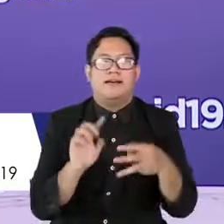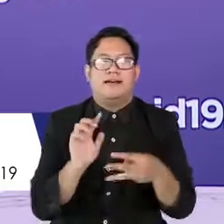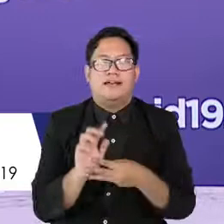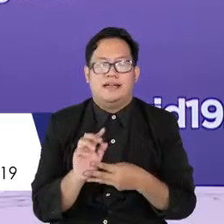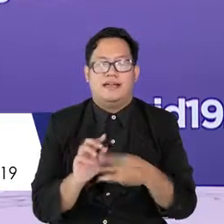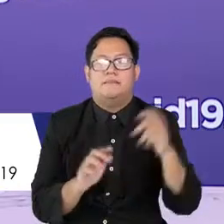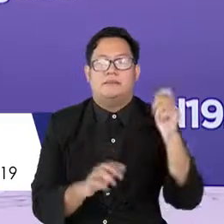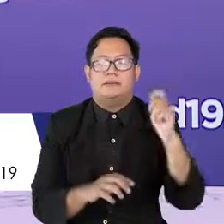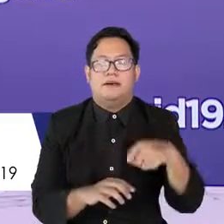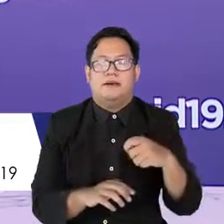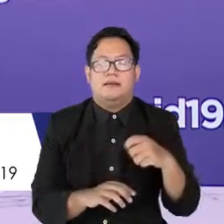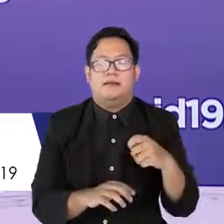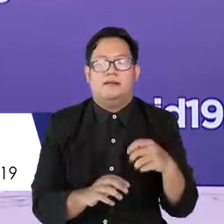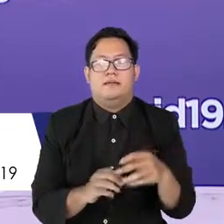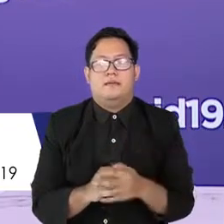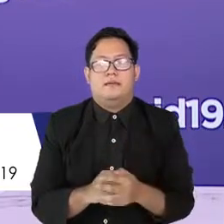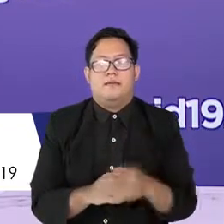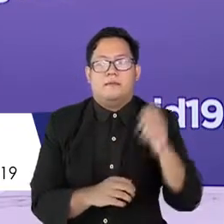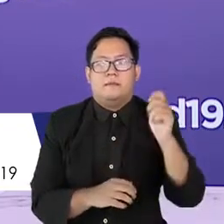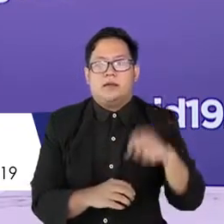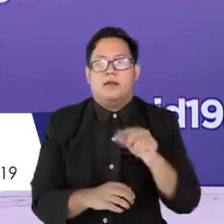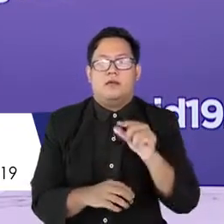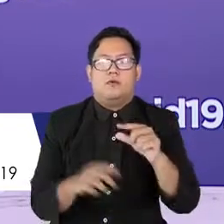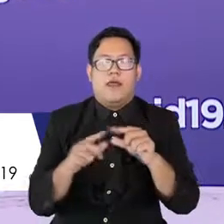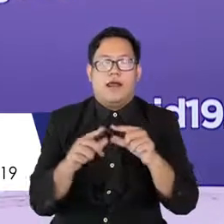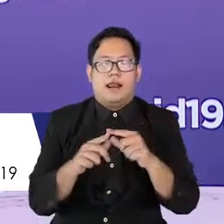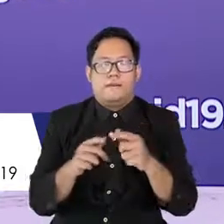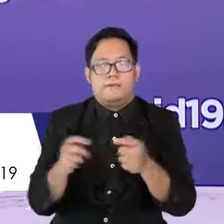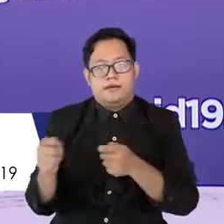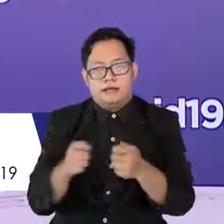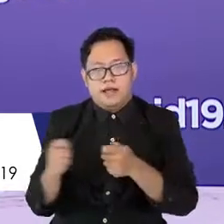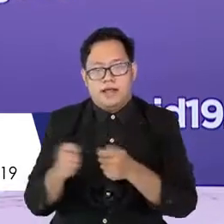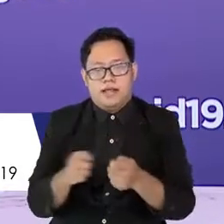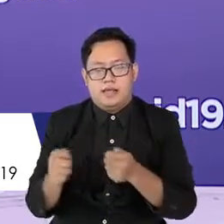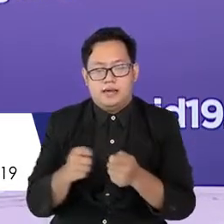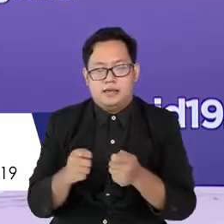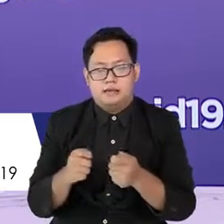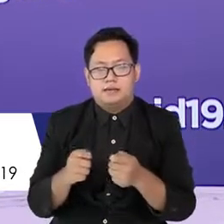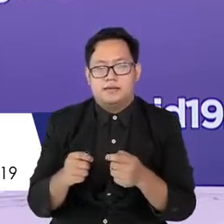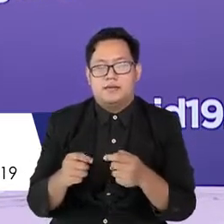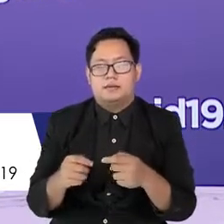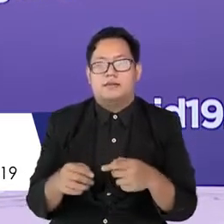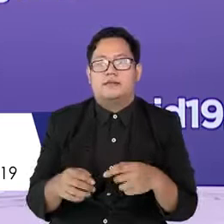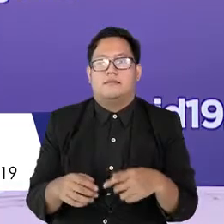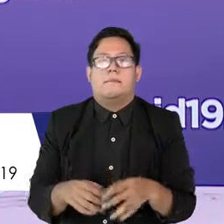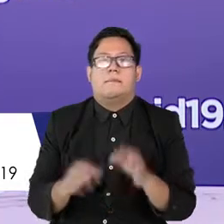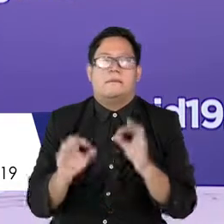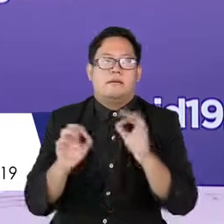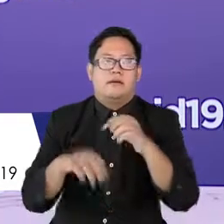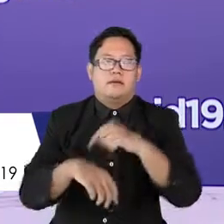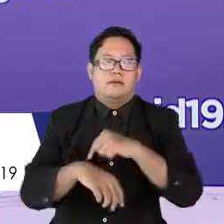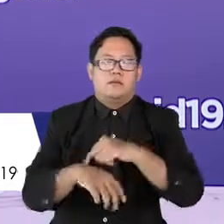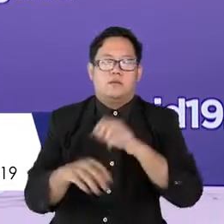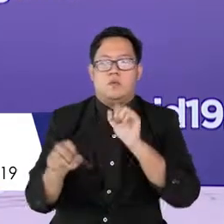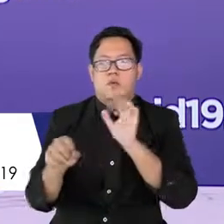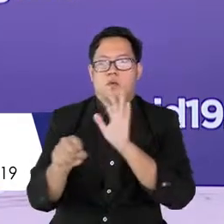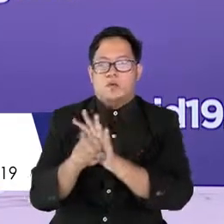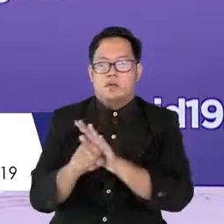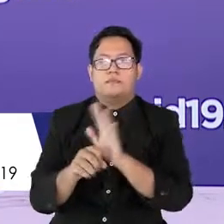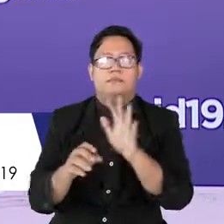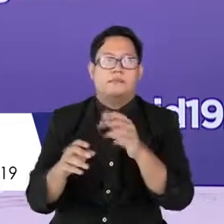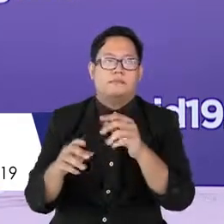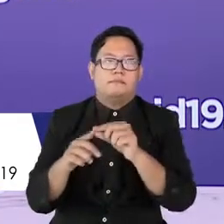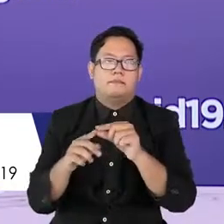sebagai instrumen pengendalian selama coffee 19 masih menjadi pandemi ingat bahwa pengetatan